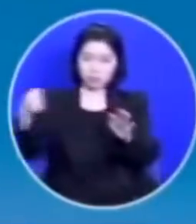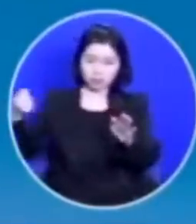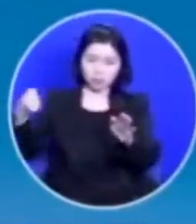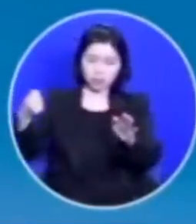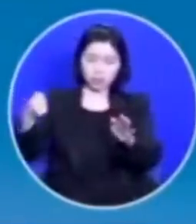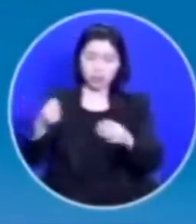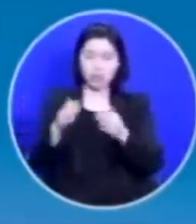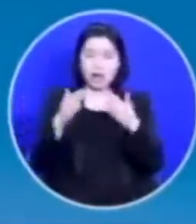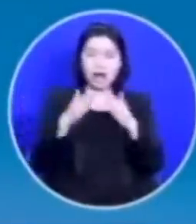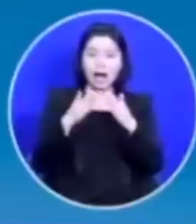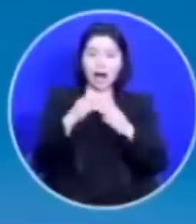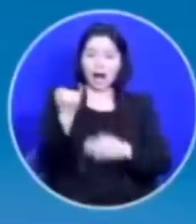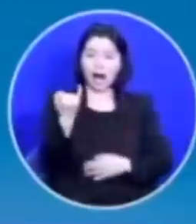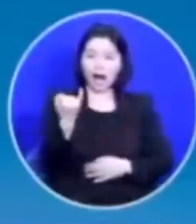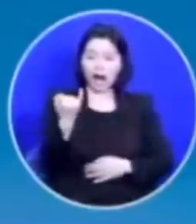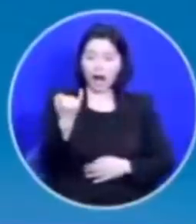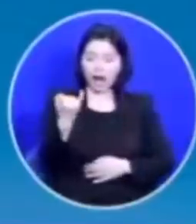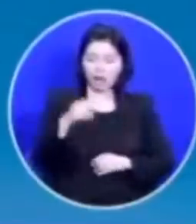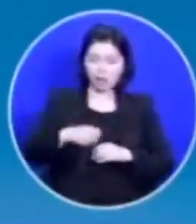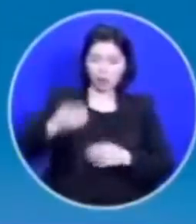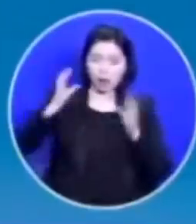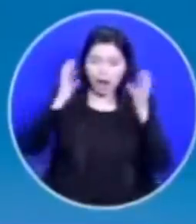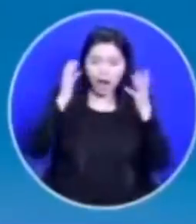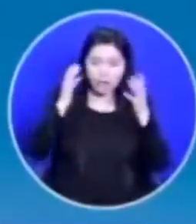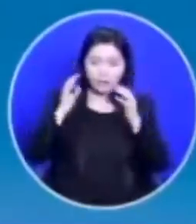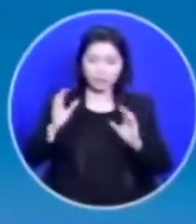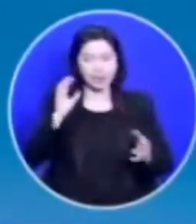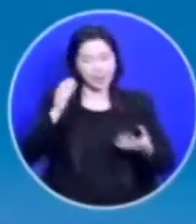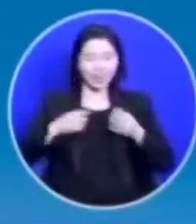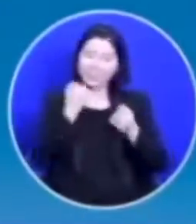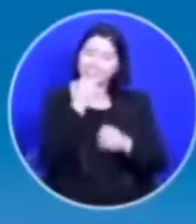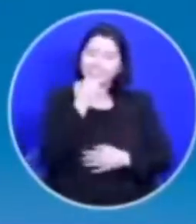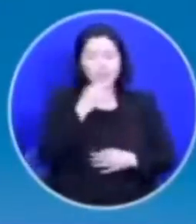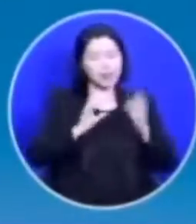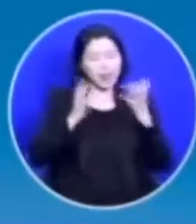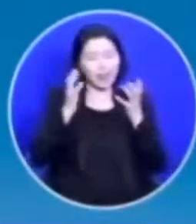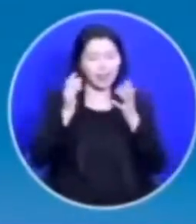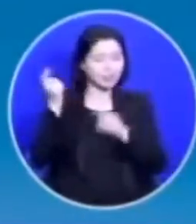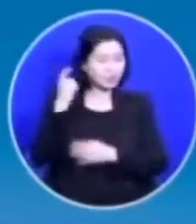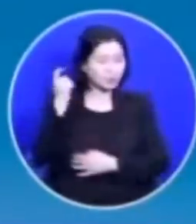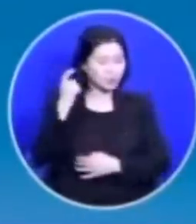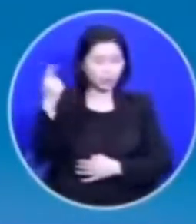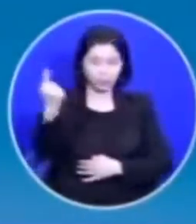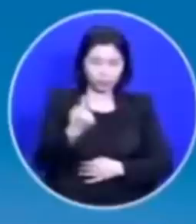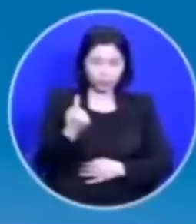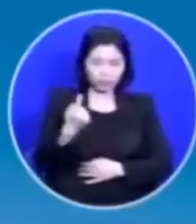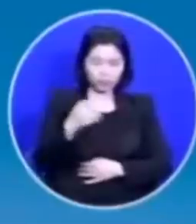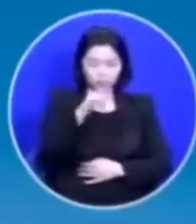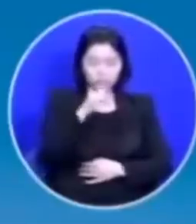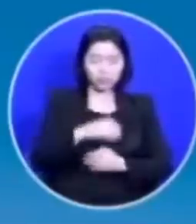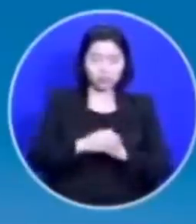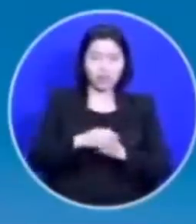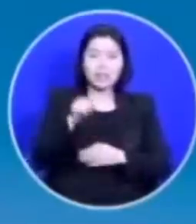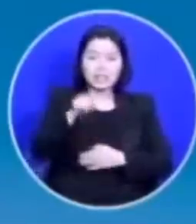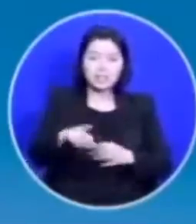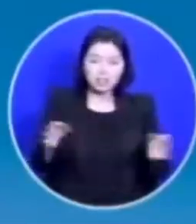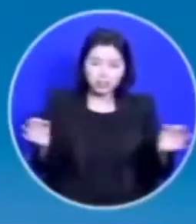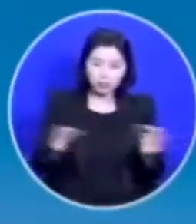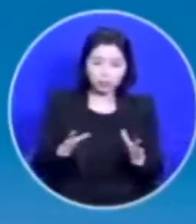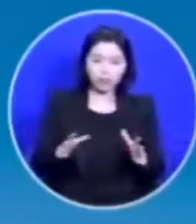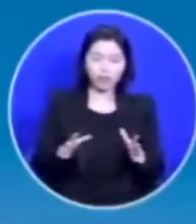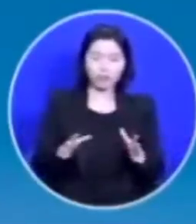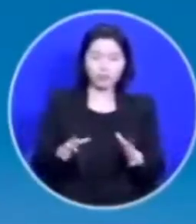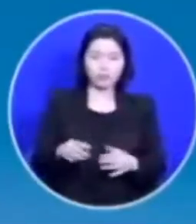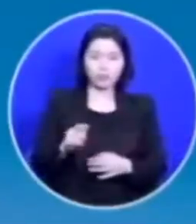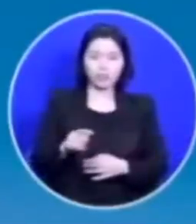아내와 아이들이 시끌벅적 소리를 지르면서 집에 들어오는 소리가 들리 드립니다 근데 그 순간에